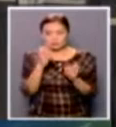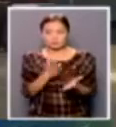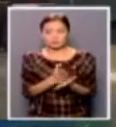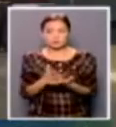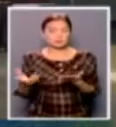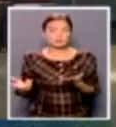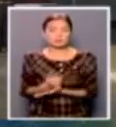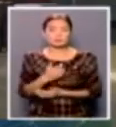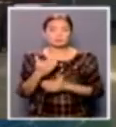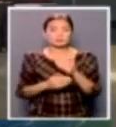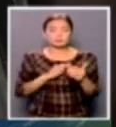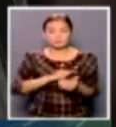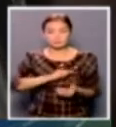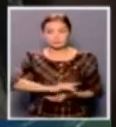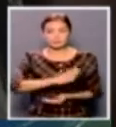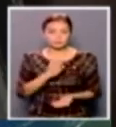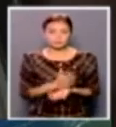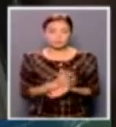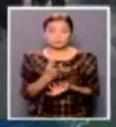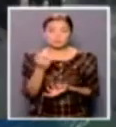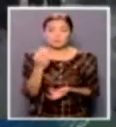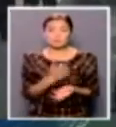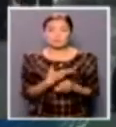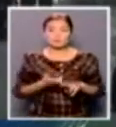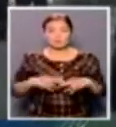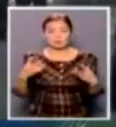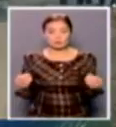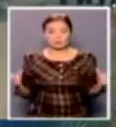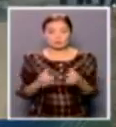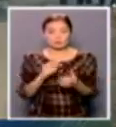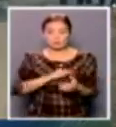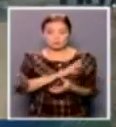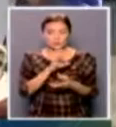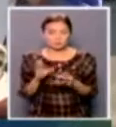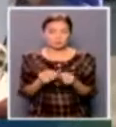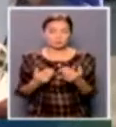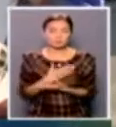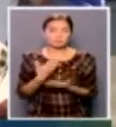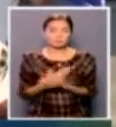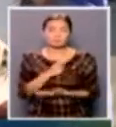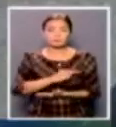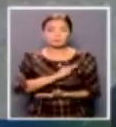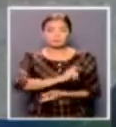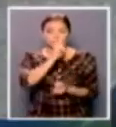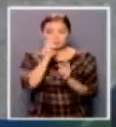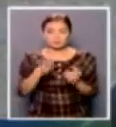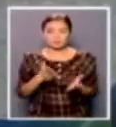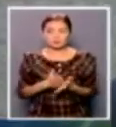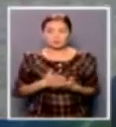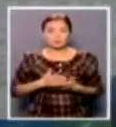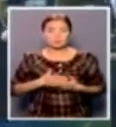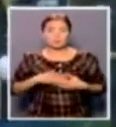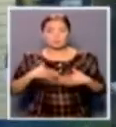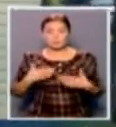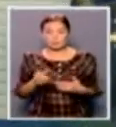Сотрудники достигли больших успехов в работе. Кроме того, в этот день группа работников средств массовой информации была награждена